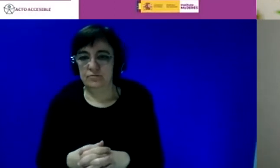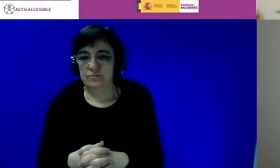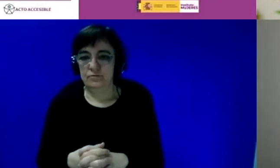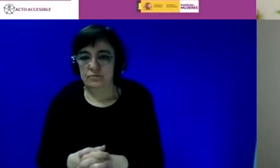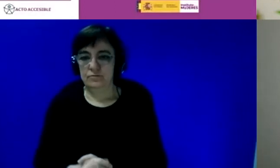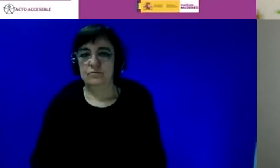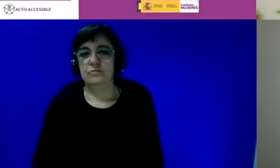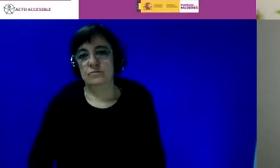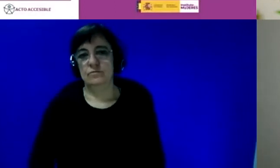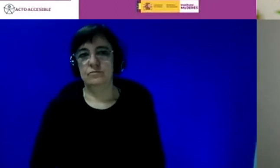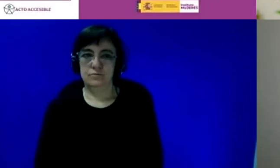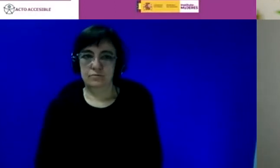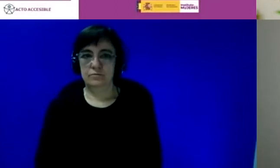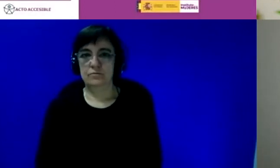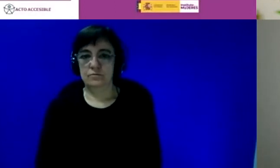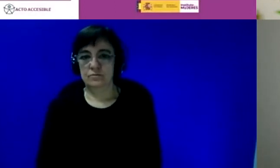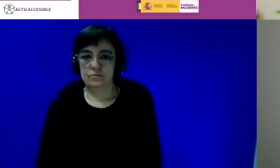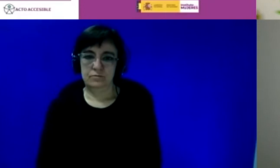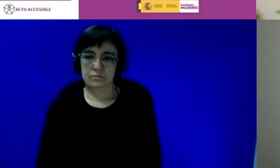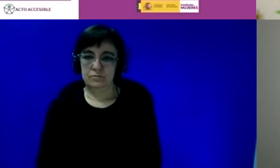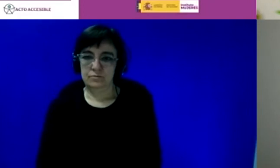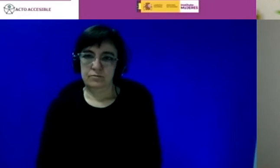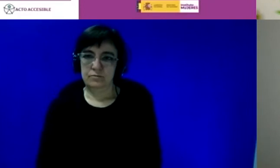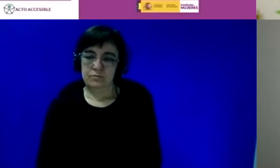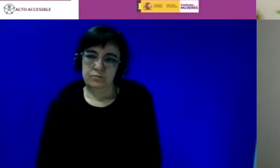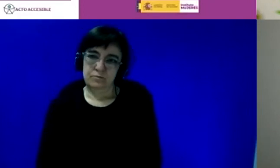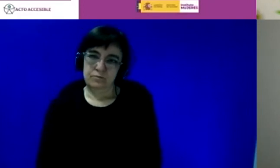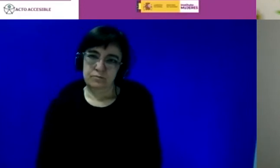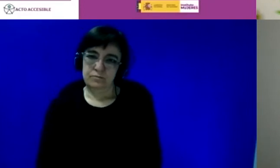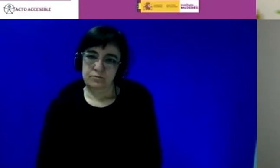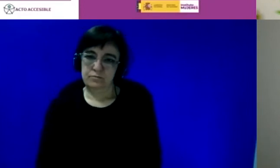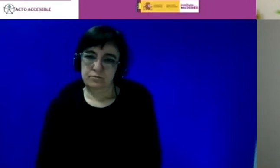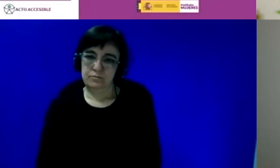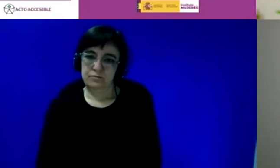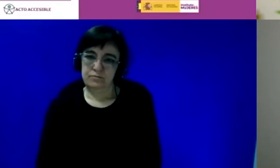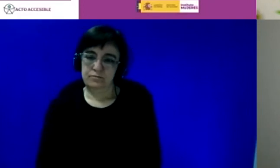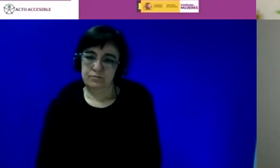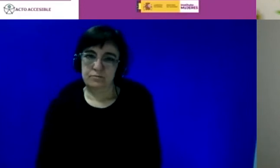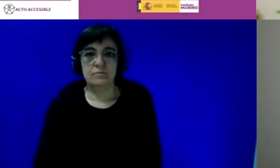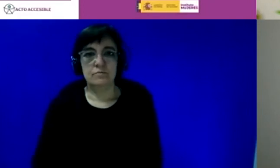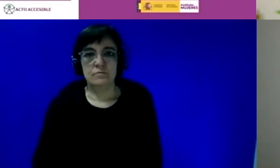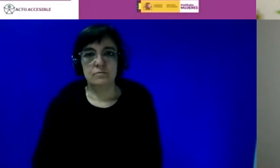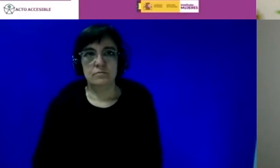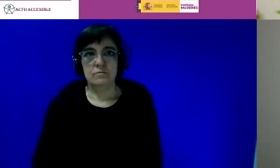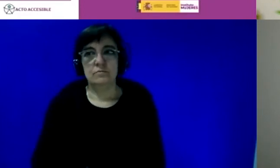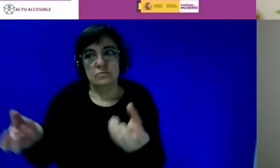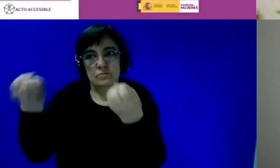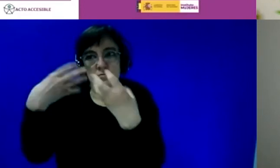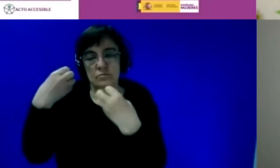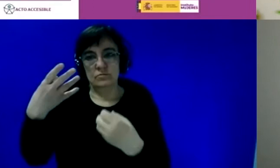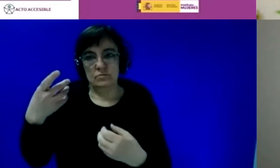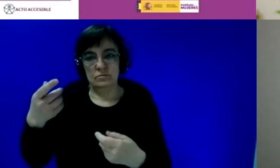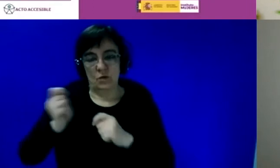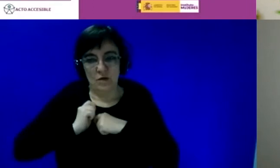ліками для людей з інвалідністю. We received official information that humanitarian corridor was arranged